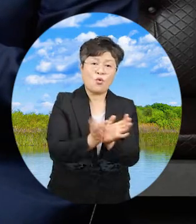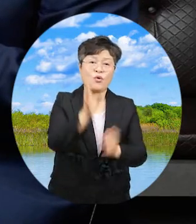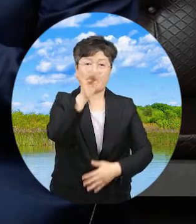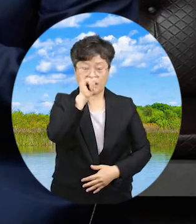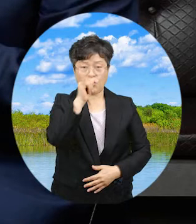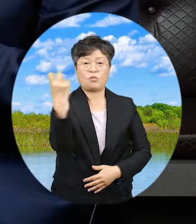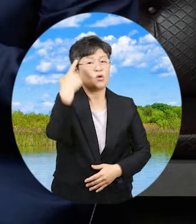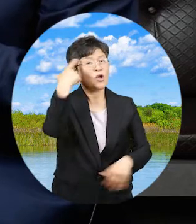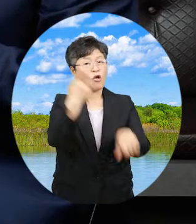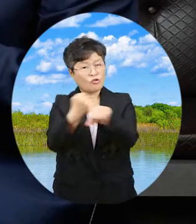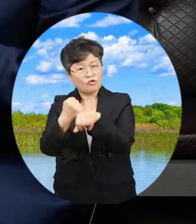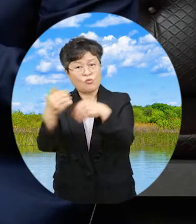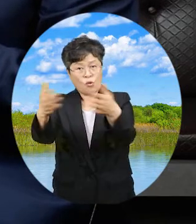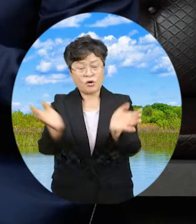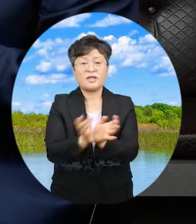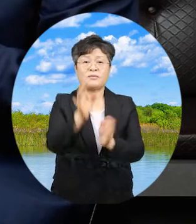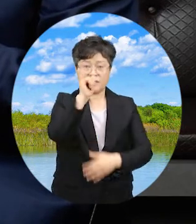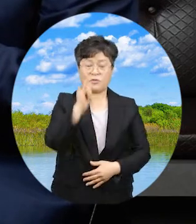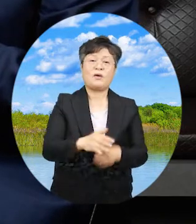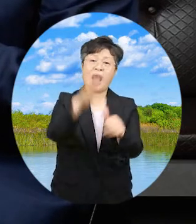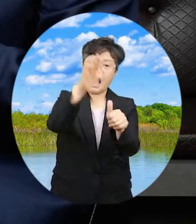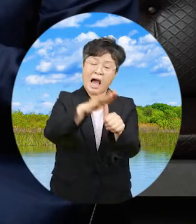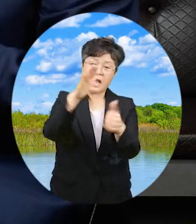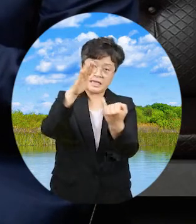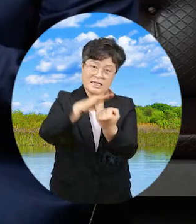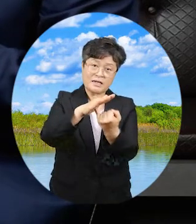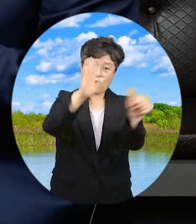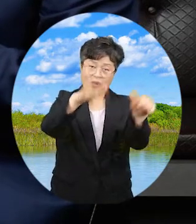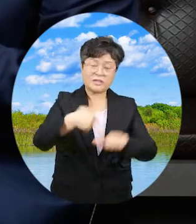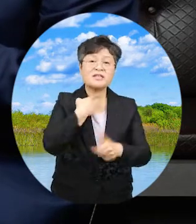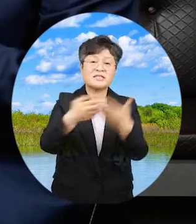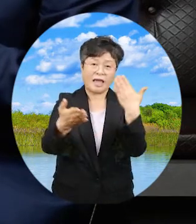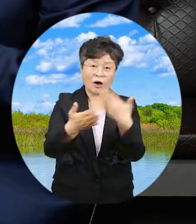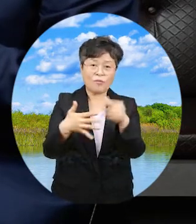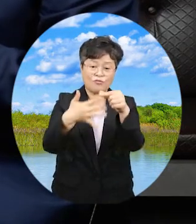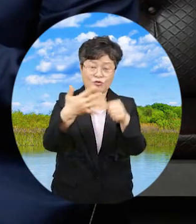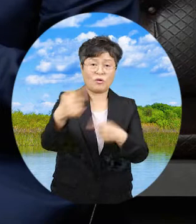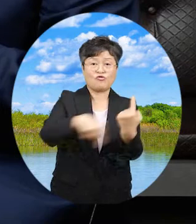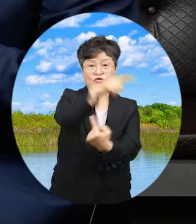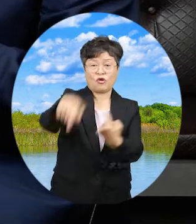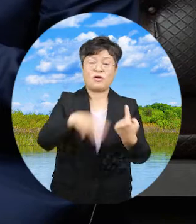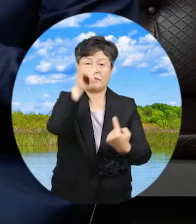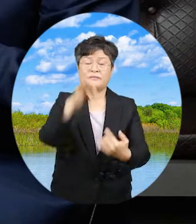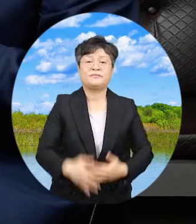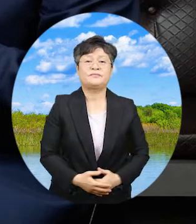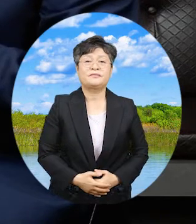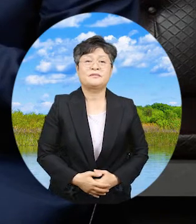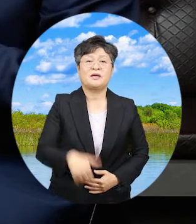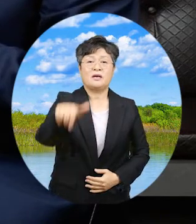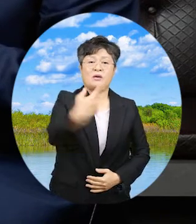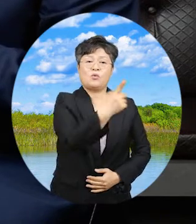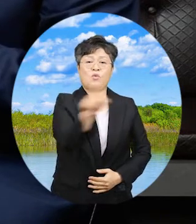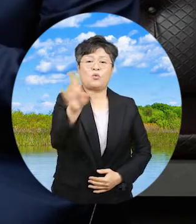광교 호수공원이라든지 그쪽 광교 상류 쪽에 있는 소하천의 소하천을 살리기 위한 주민 모임으로 자연스럽게